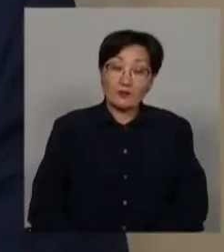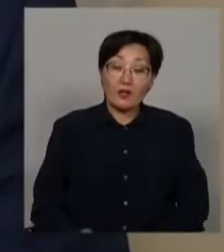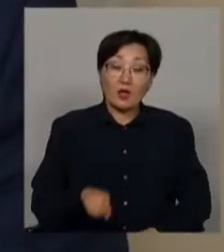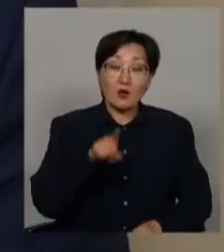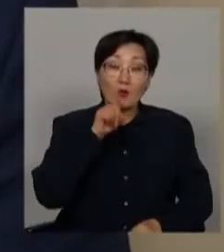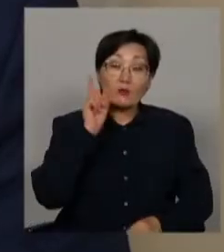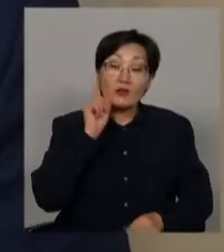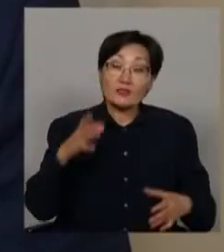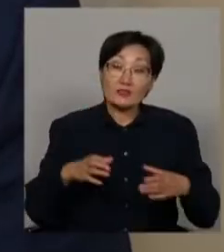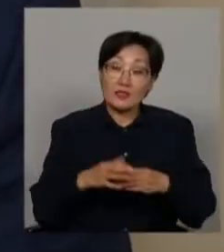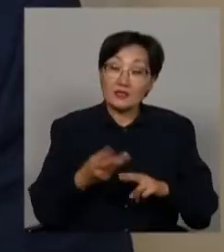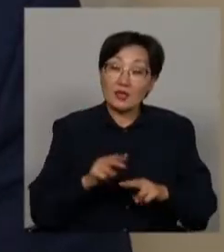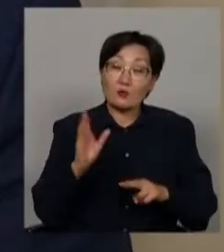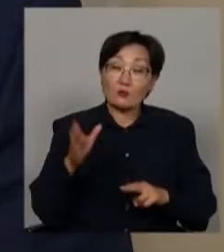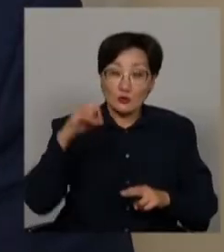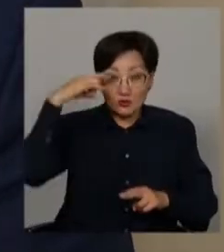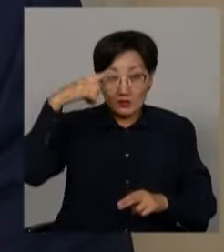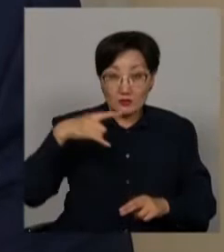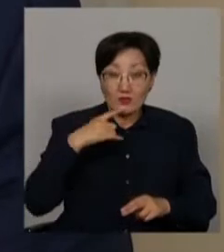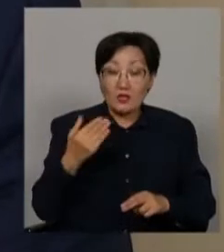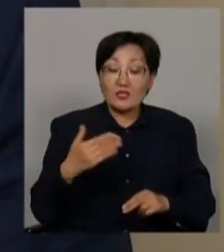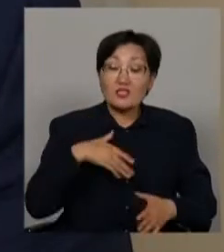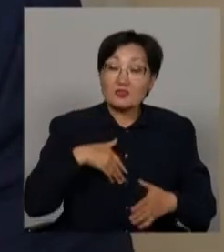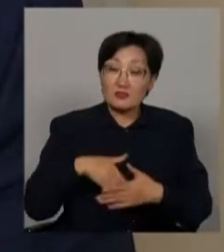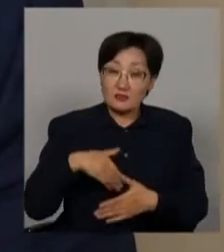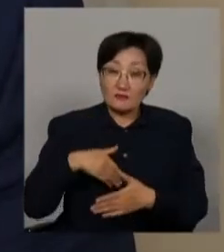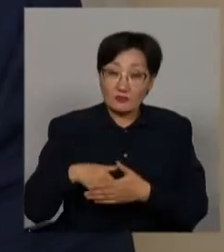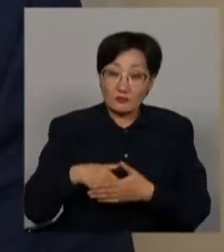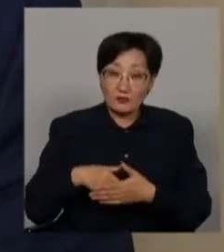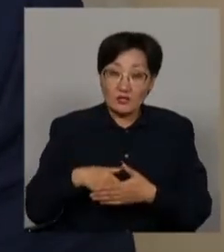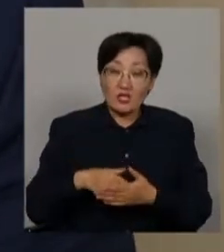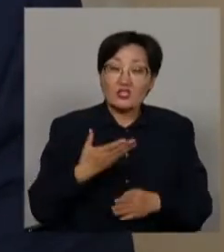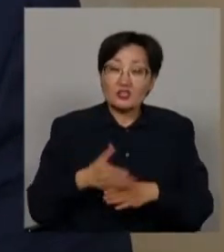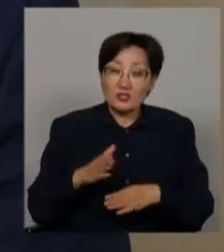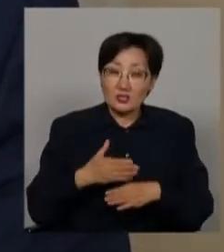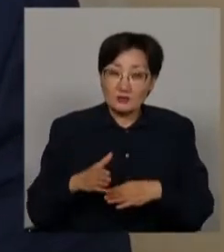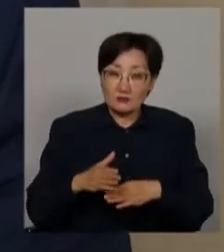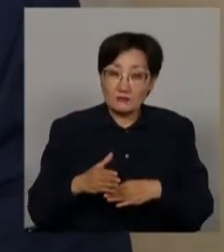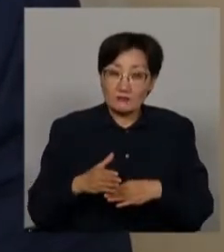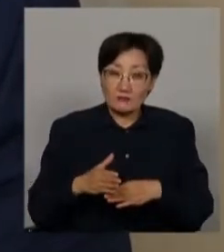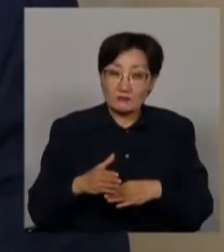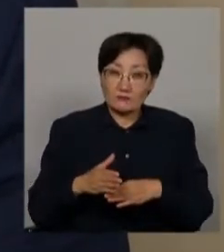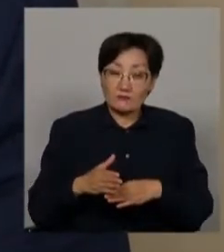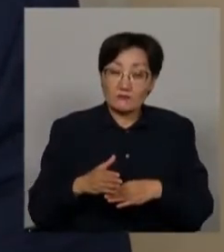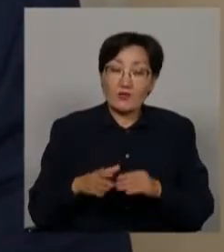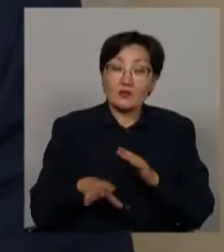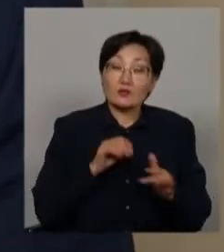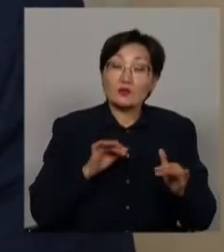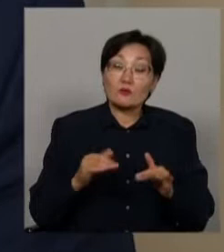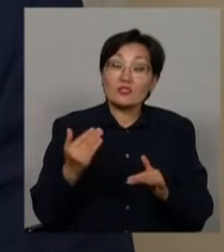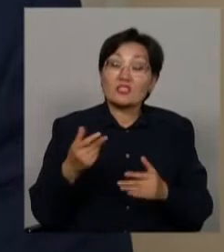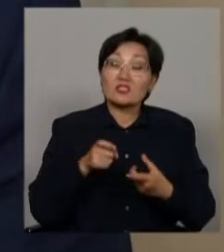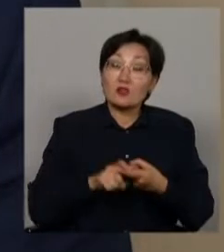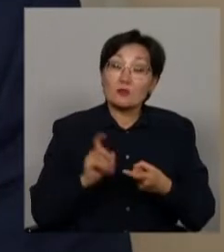Молодежь – это будущее Казахстана. Они активная часть электората, поэтому от них